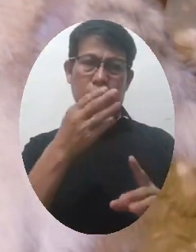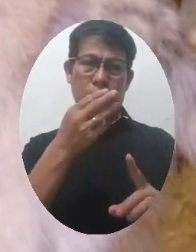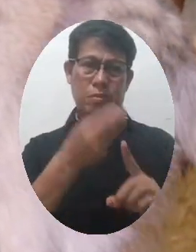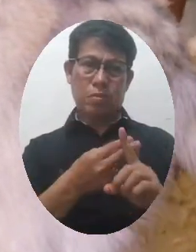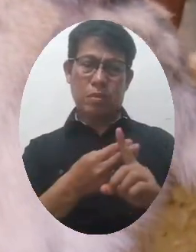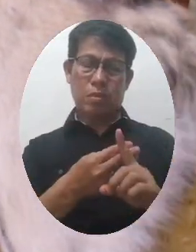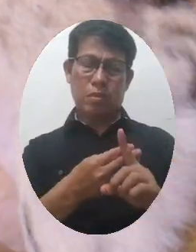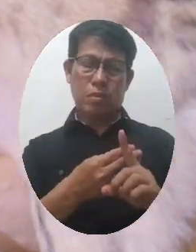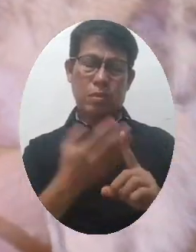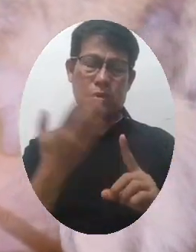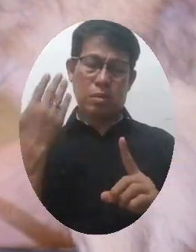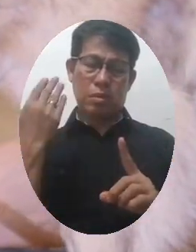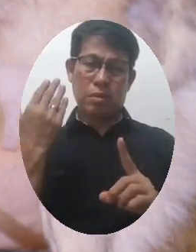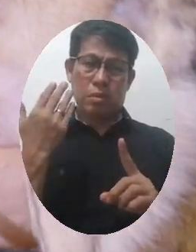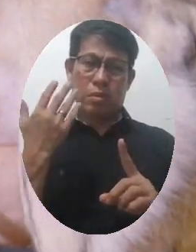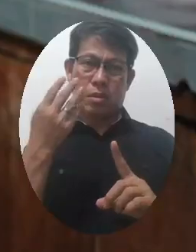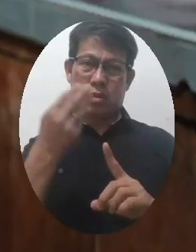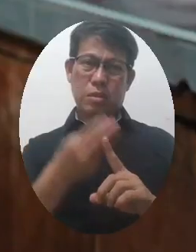nung